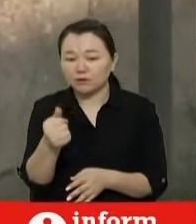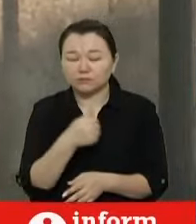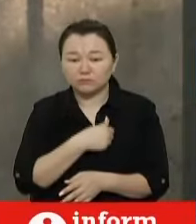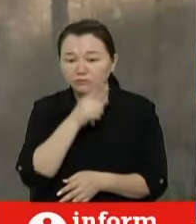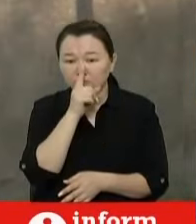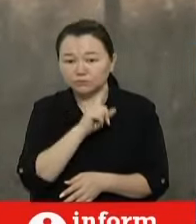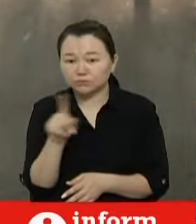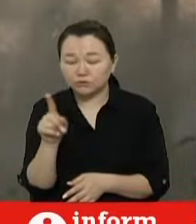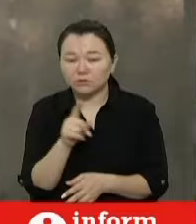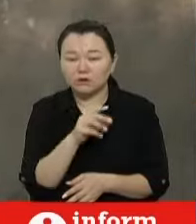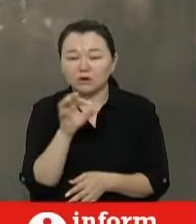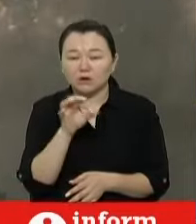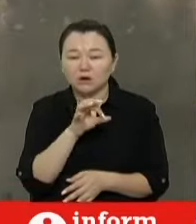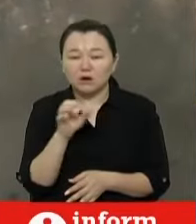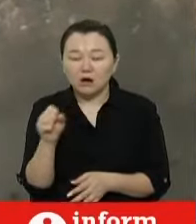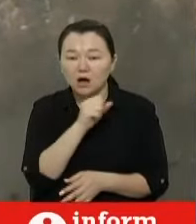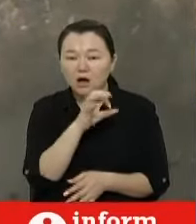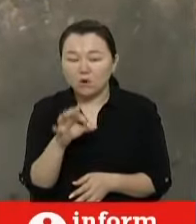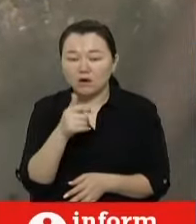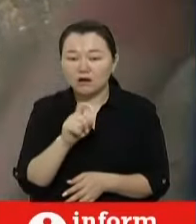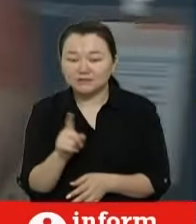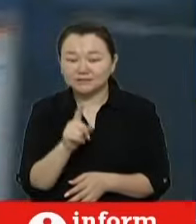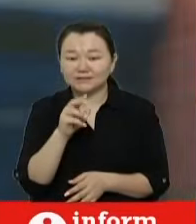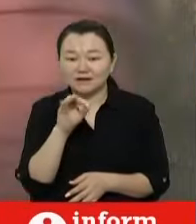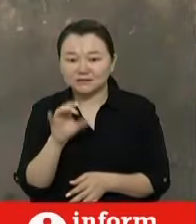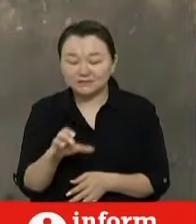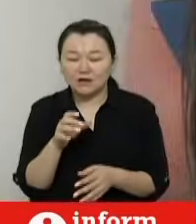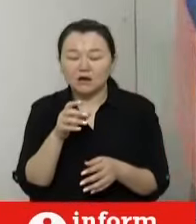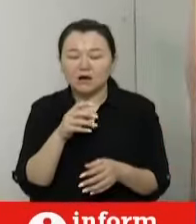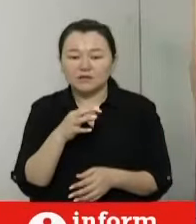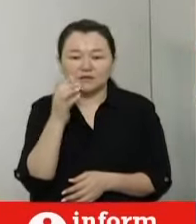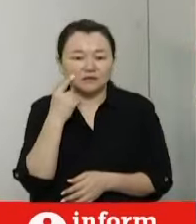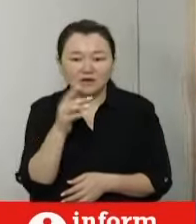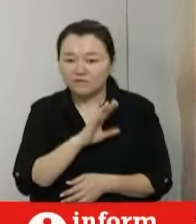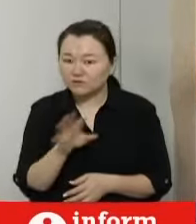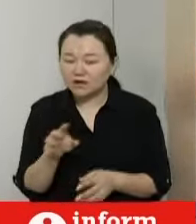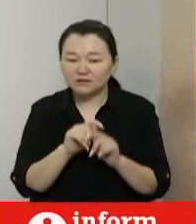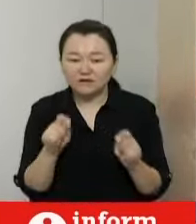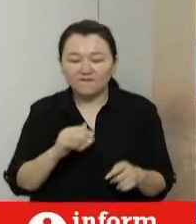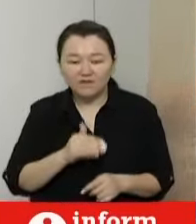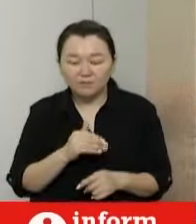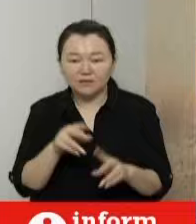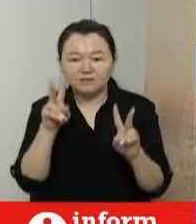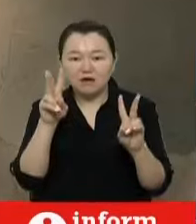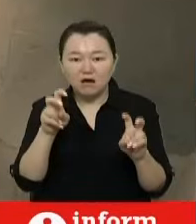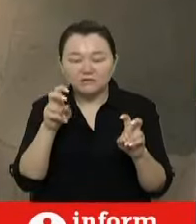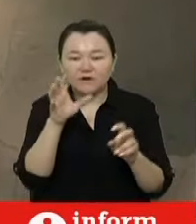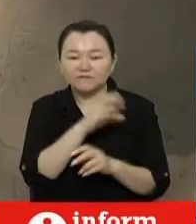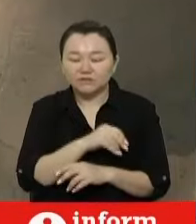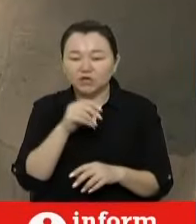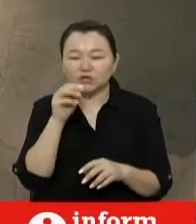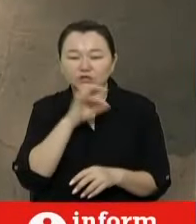буду. В АО «Кастрансгаз» и МАК говорят, недобросовестные организации открывают фирмы с созвучным названием и нередко